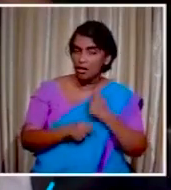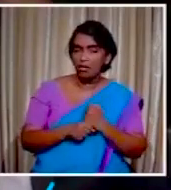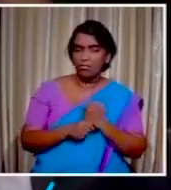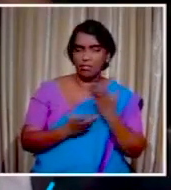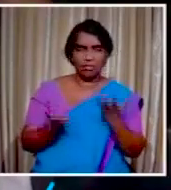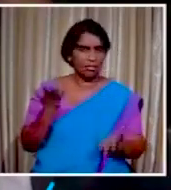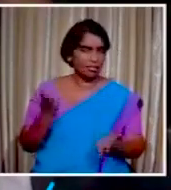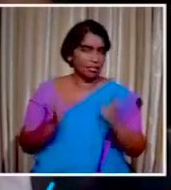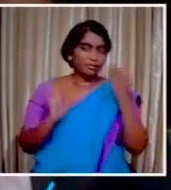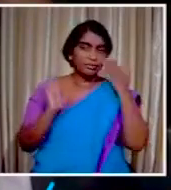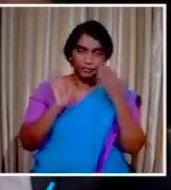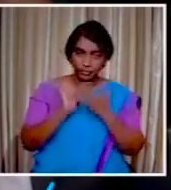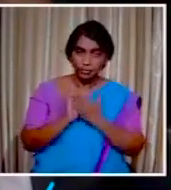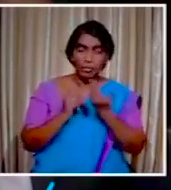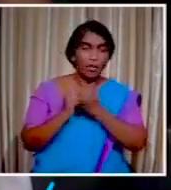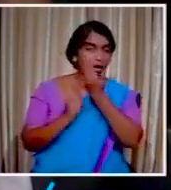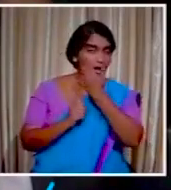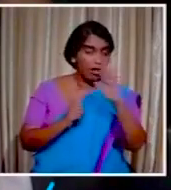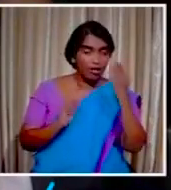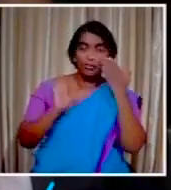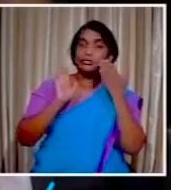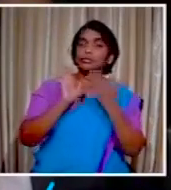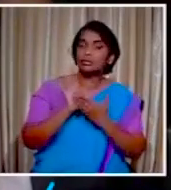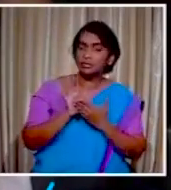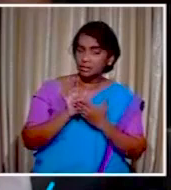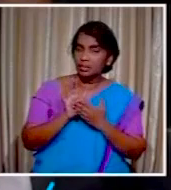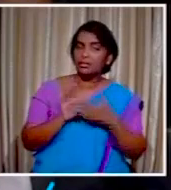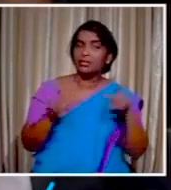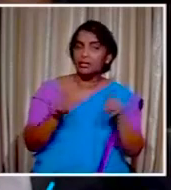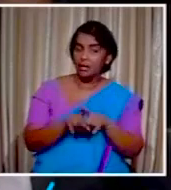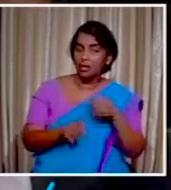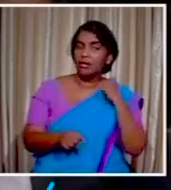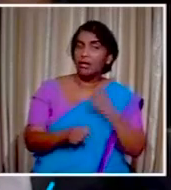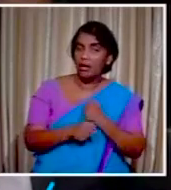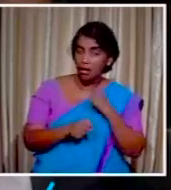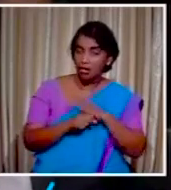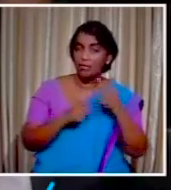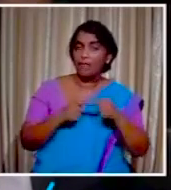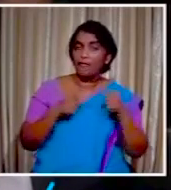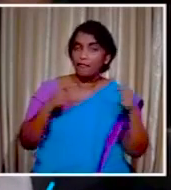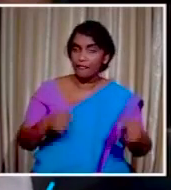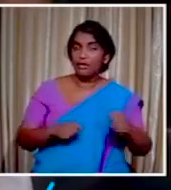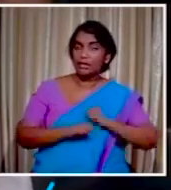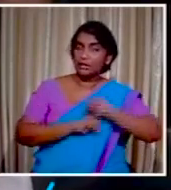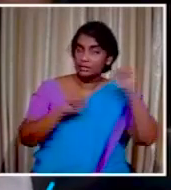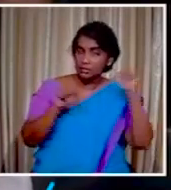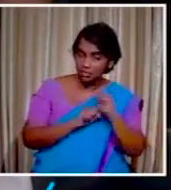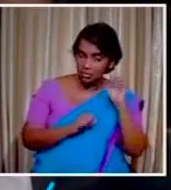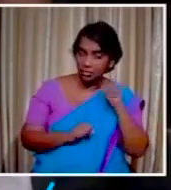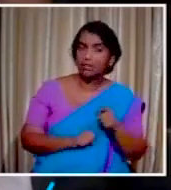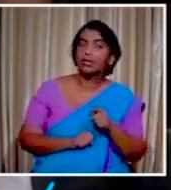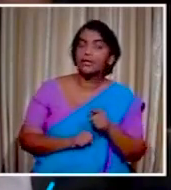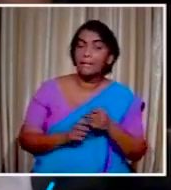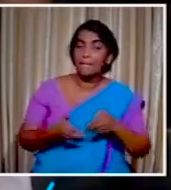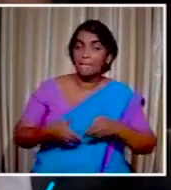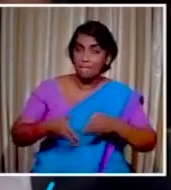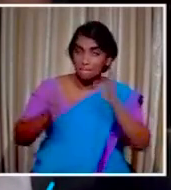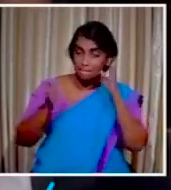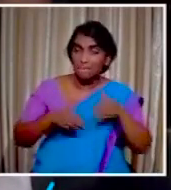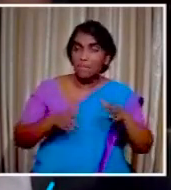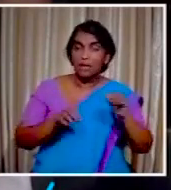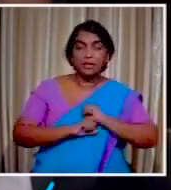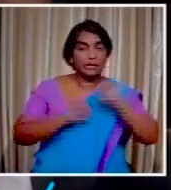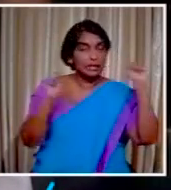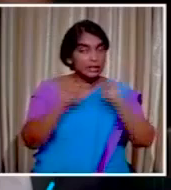කියලා පෙන්වන්න එලවන්න ඕන කියලා පෙන්වන්න ඒකට ආණ්ඩුවට විරුද්ධව පාරට බහැලා ගෙවල් ගිනි තියලා පාරවල් දිගේ